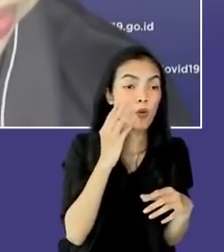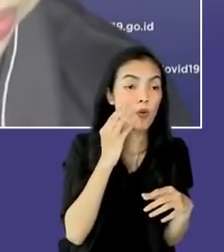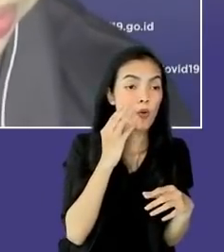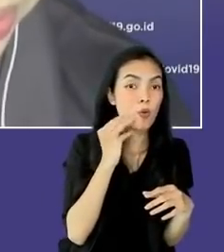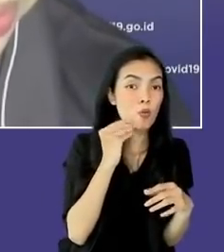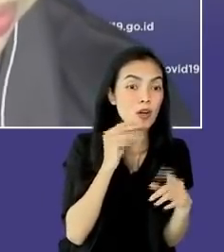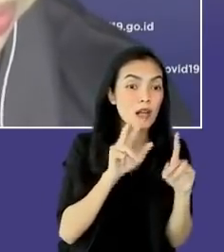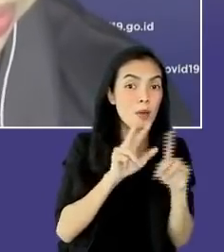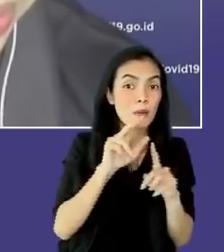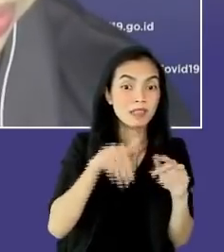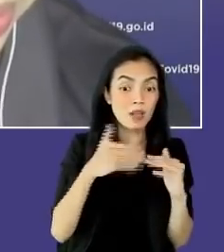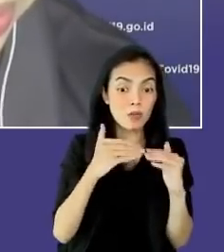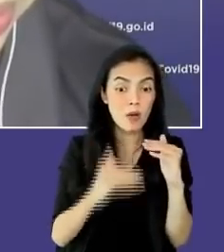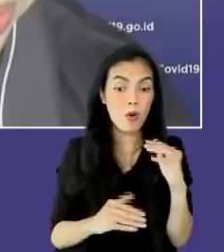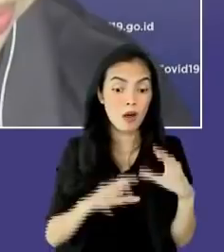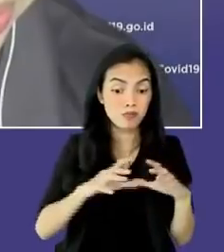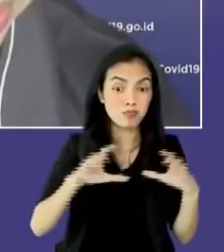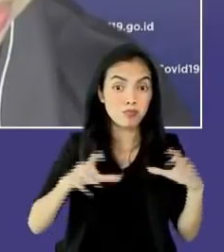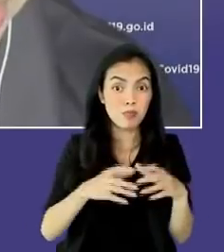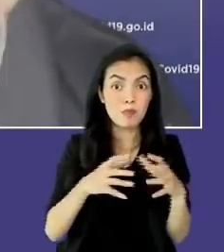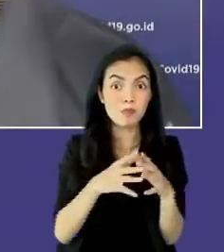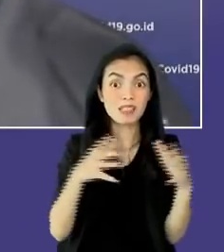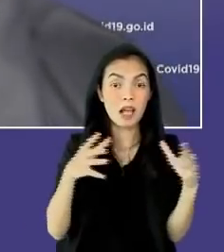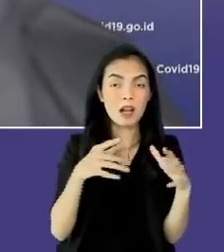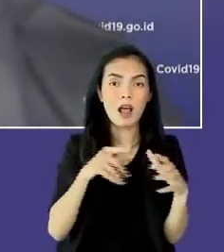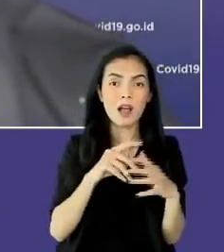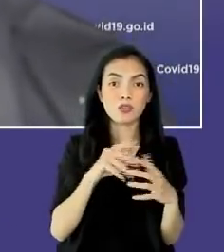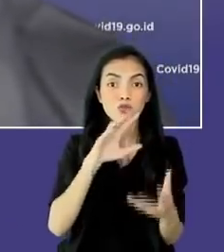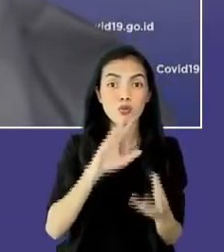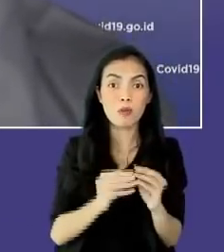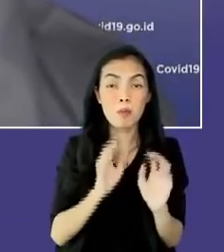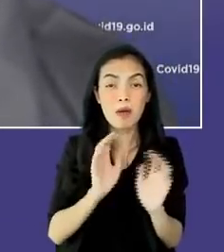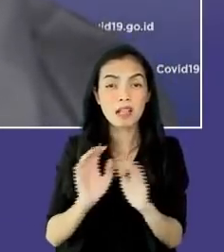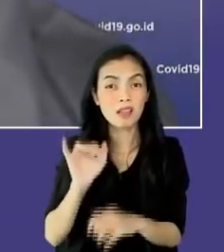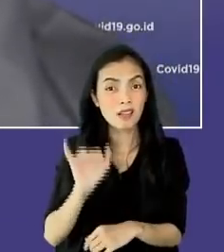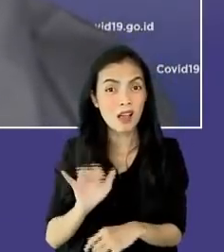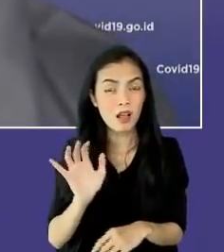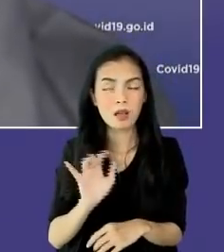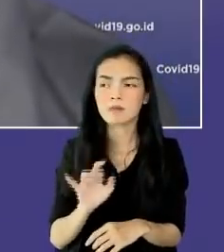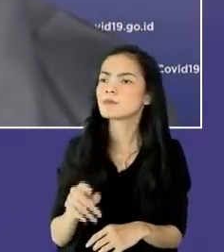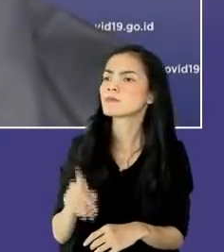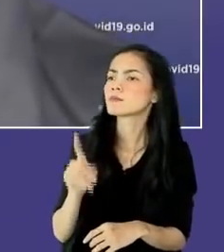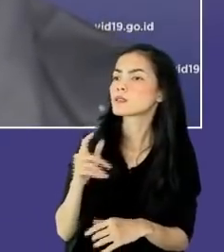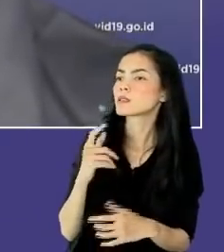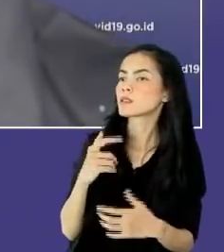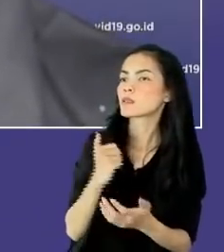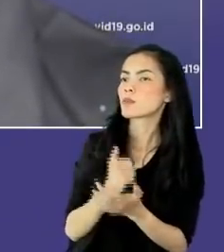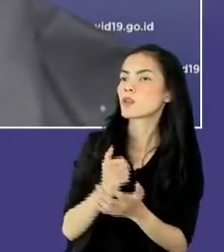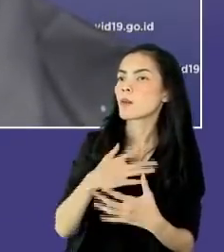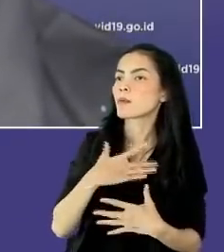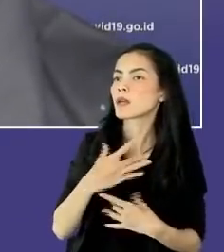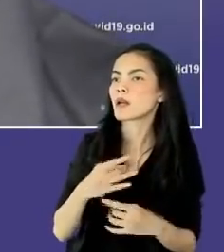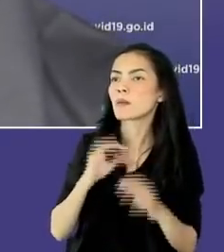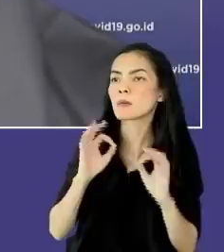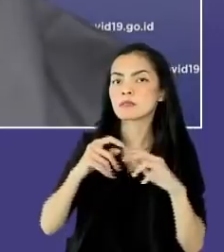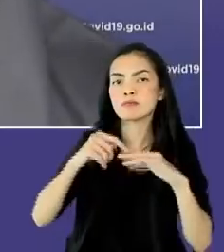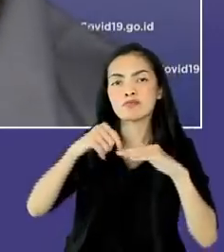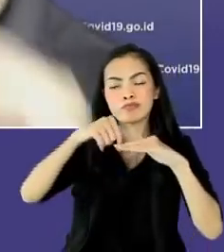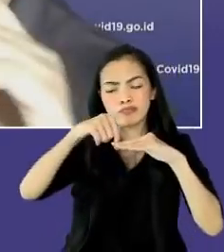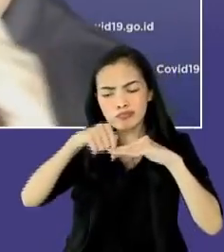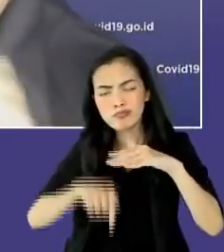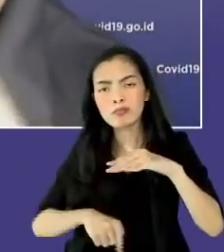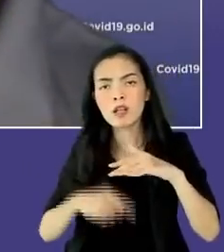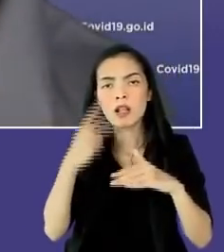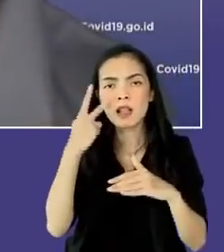ya 18 tahun ke bawah, apakah langsung meningkatnya drastis? Jadi kalau kita lihat sebenarnya hal menarik Dr. Lula pada saat kita membreakdown biasanya